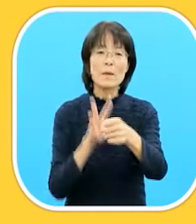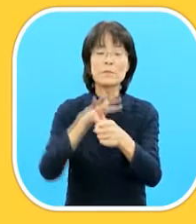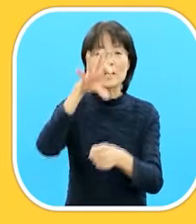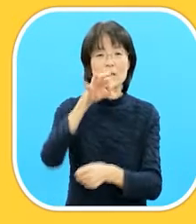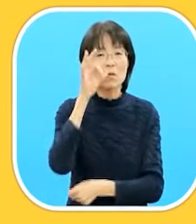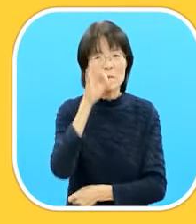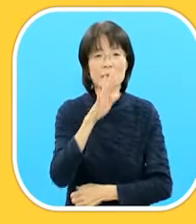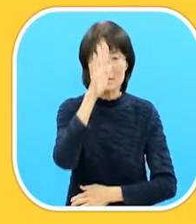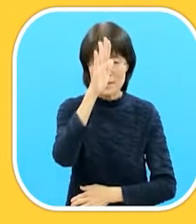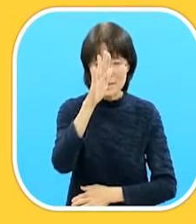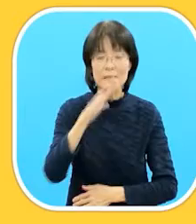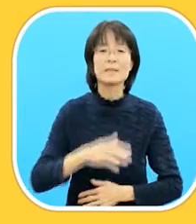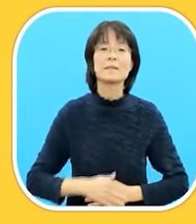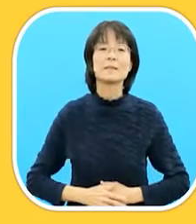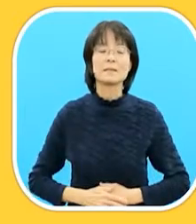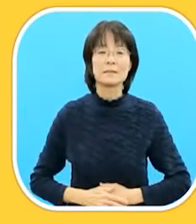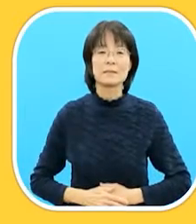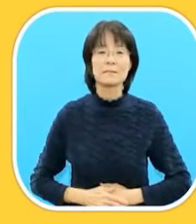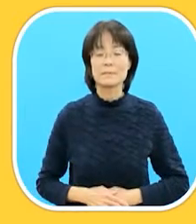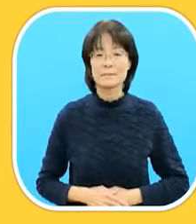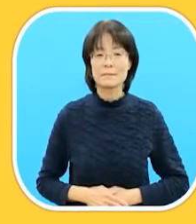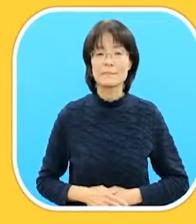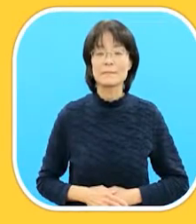サイトをご覧ください。